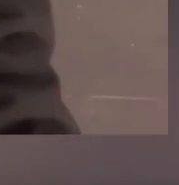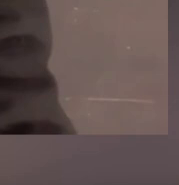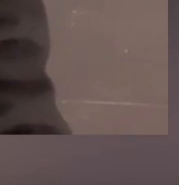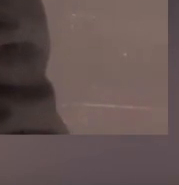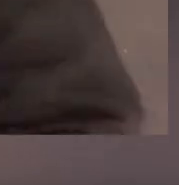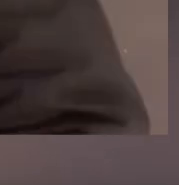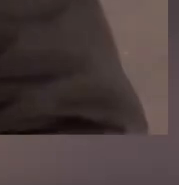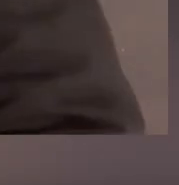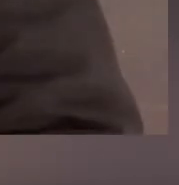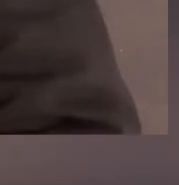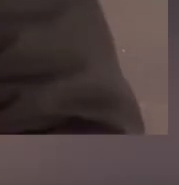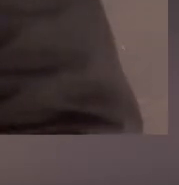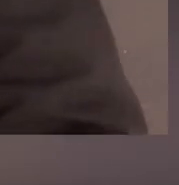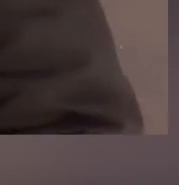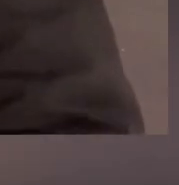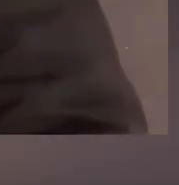KPM